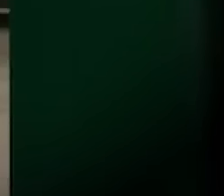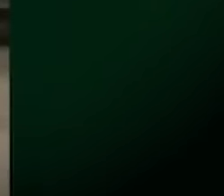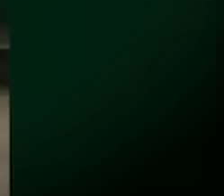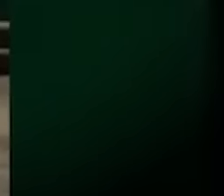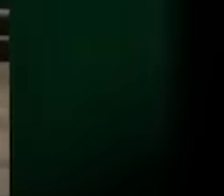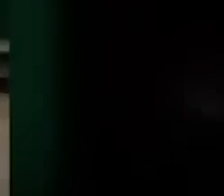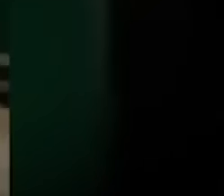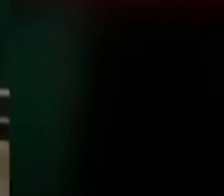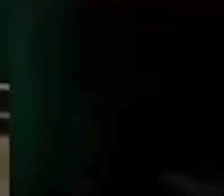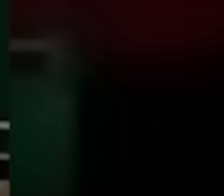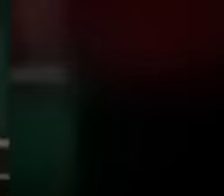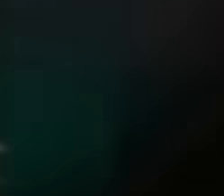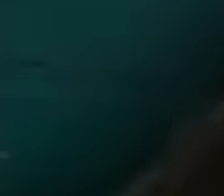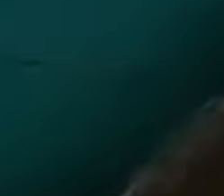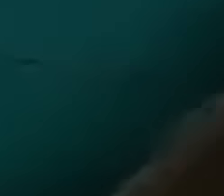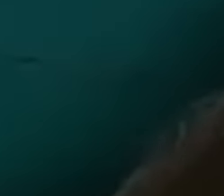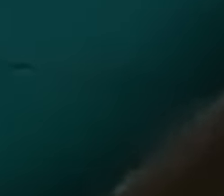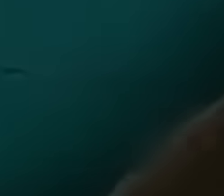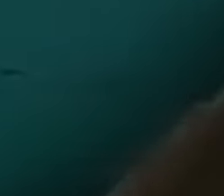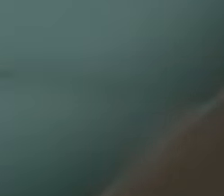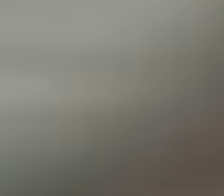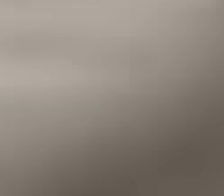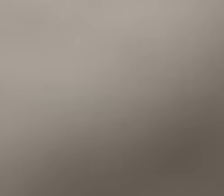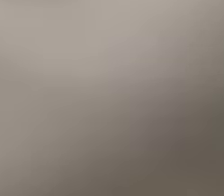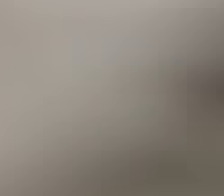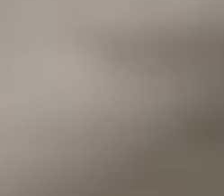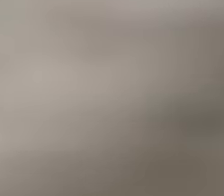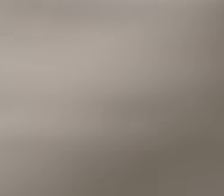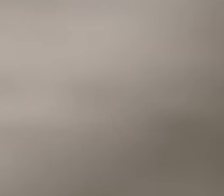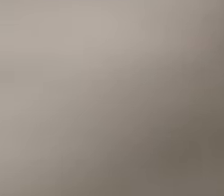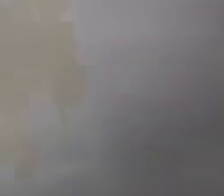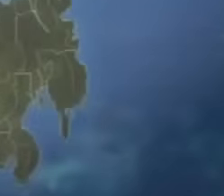sana hanggang tubong na yung tubig.